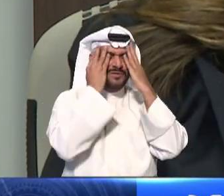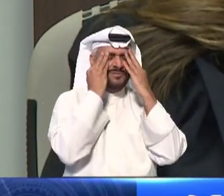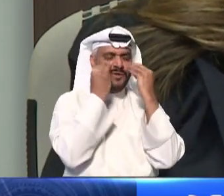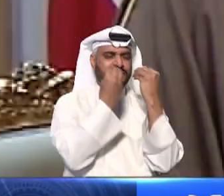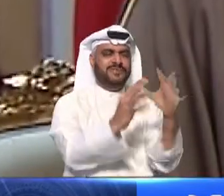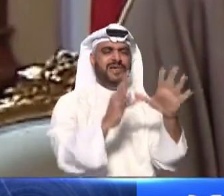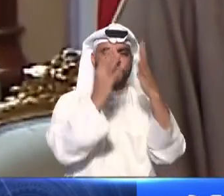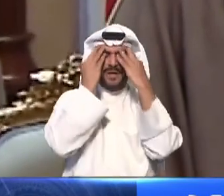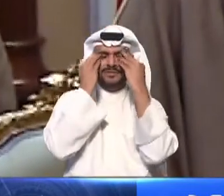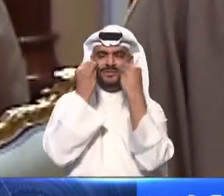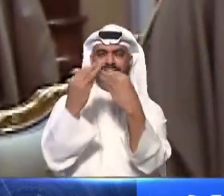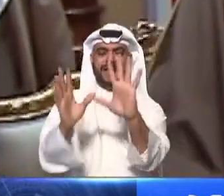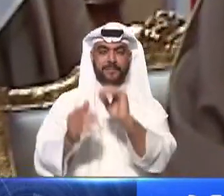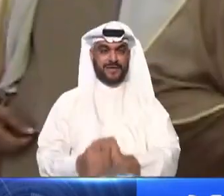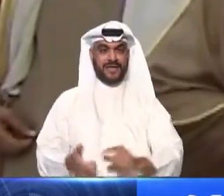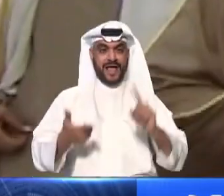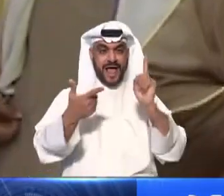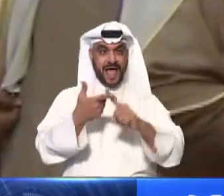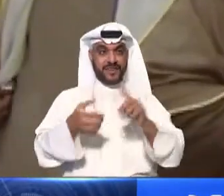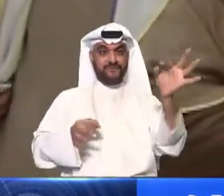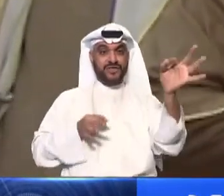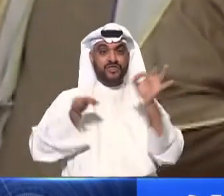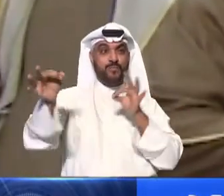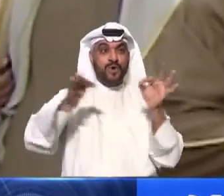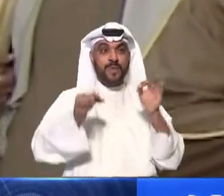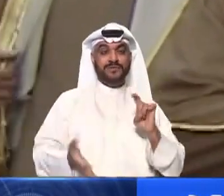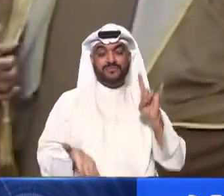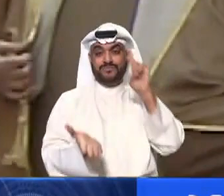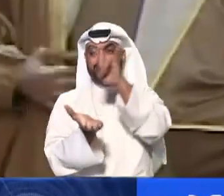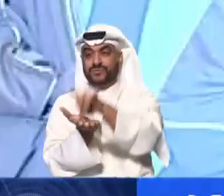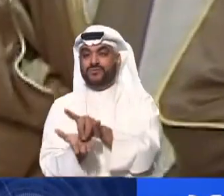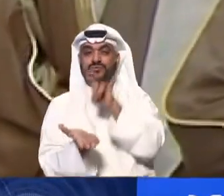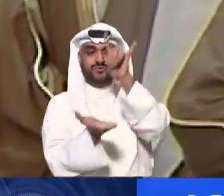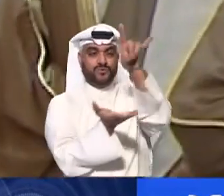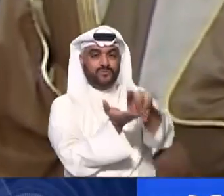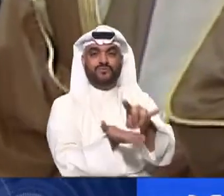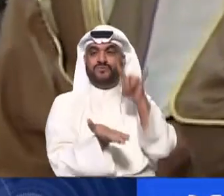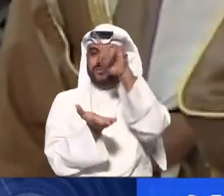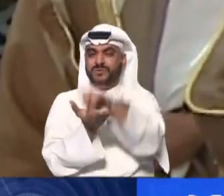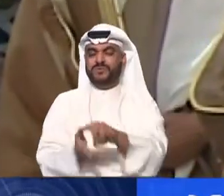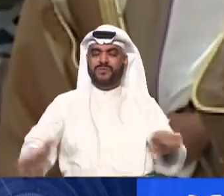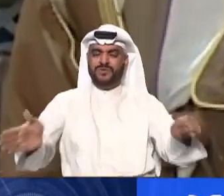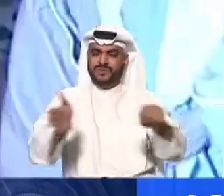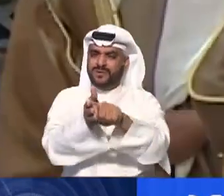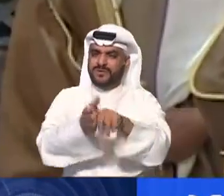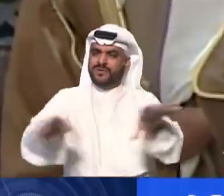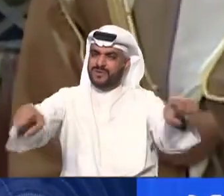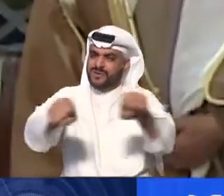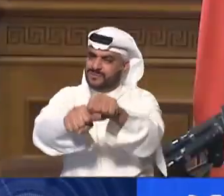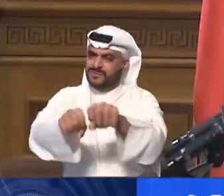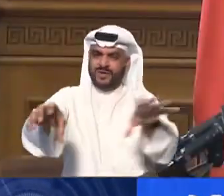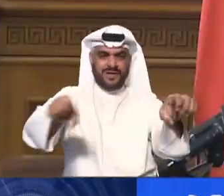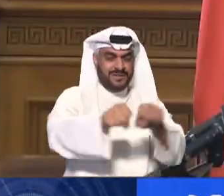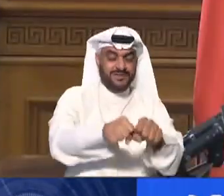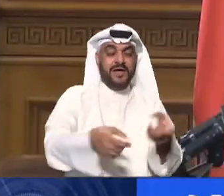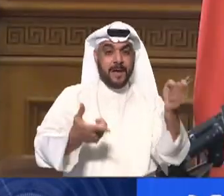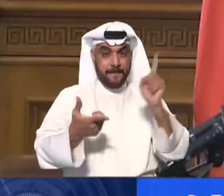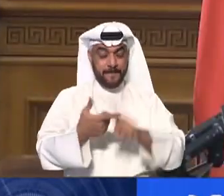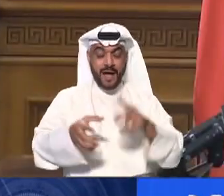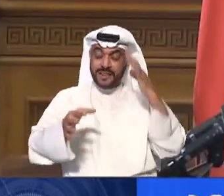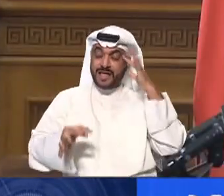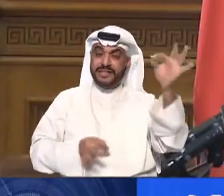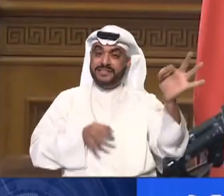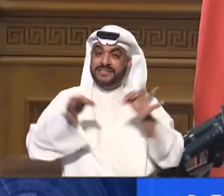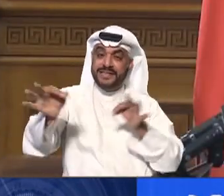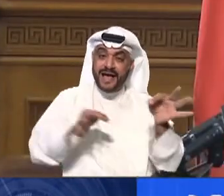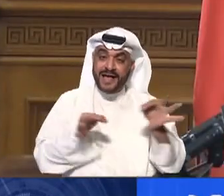أيضا استثنائي في دبلوماسيته، وكان استثنائي أيضا في حكمته وفي السياسة الخارجية. طبعا